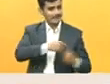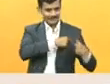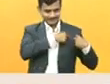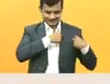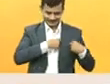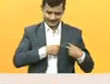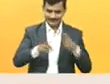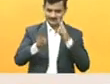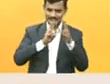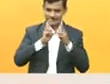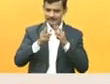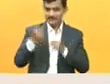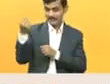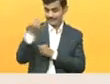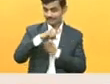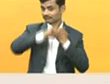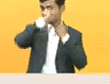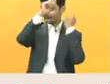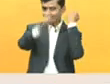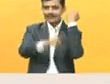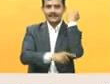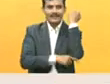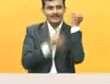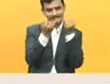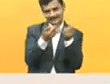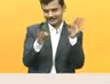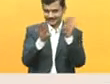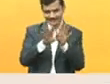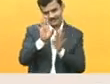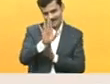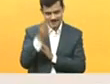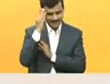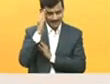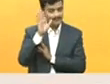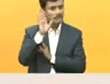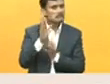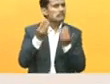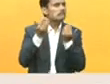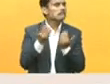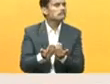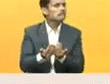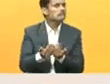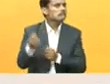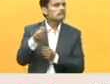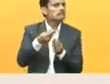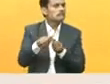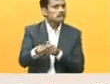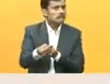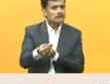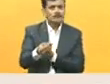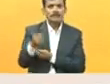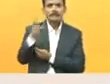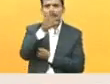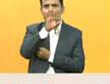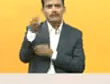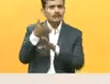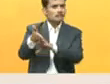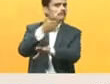बात महीने के आखिरी रविवार को होती है, लेकिन इस बार हम एक सप्ताह